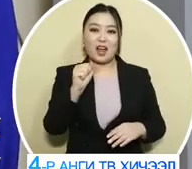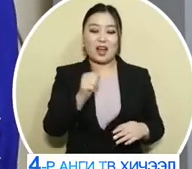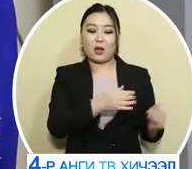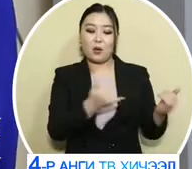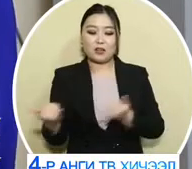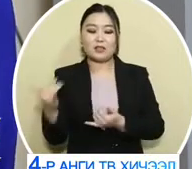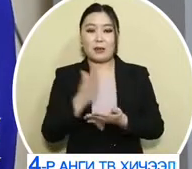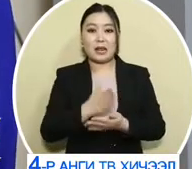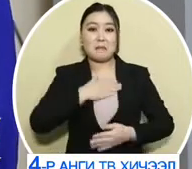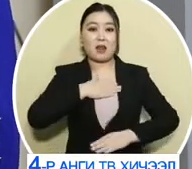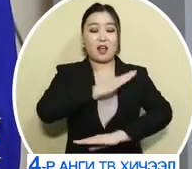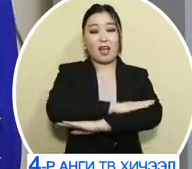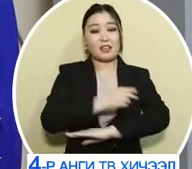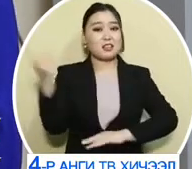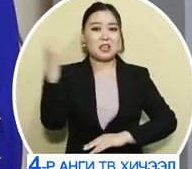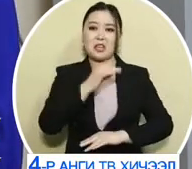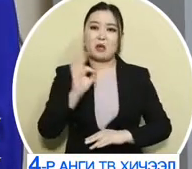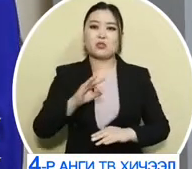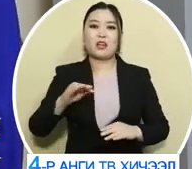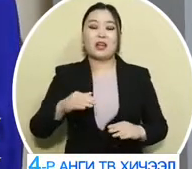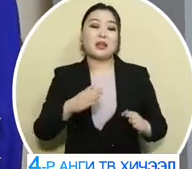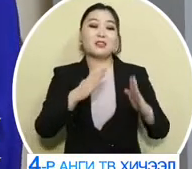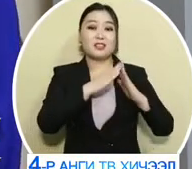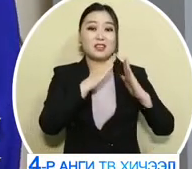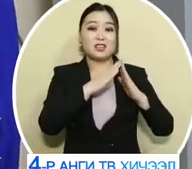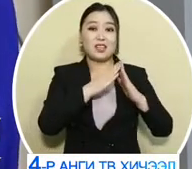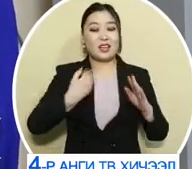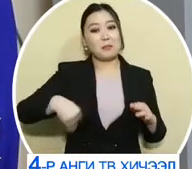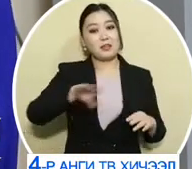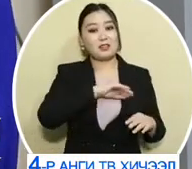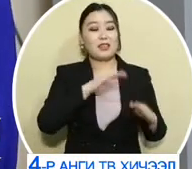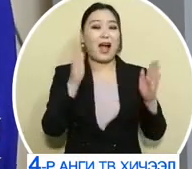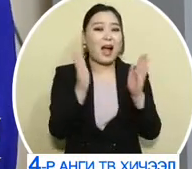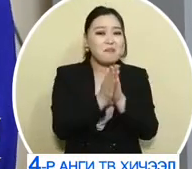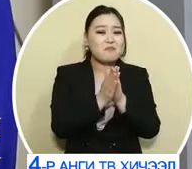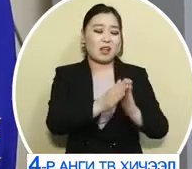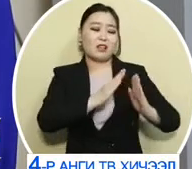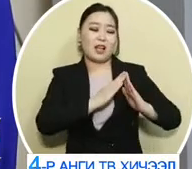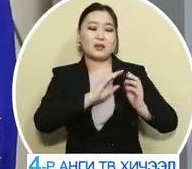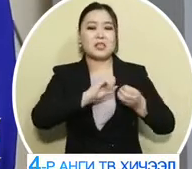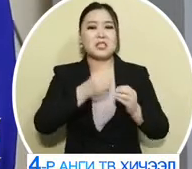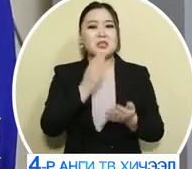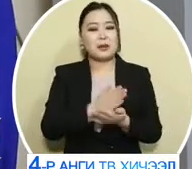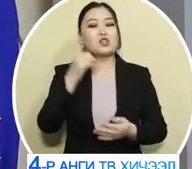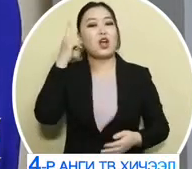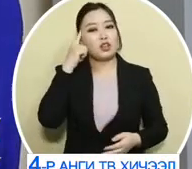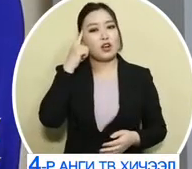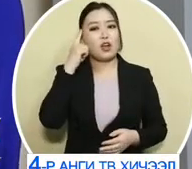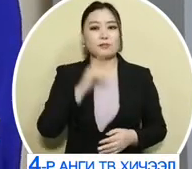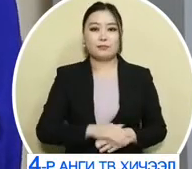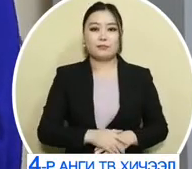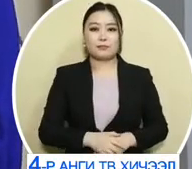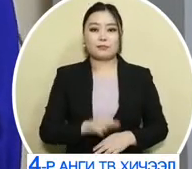ирээгүй. Гэхдээ гэрээсээ бид нартай хамт яасан даалгавраа хийж байна гэж ойлгоорой хүүхдүүдээ. За ингээд